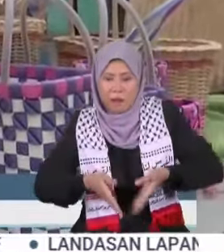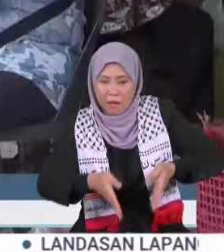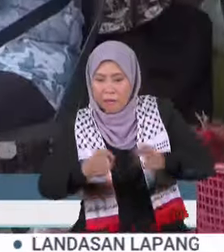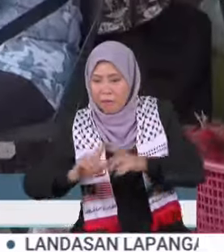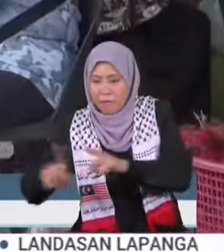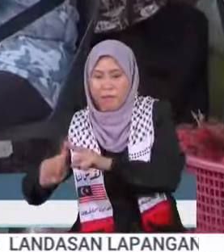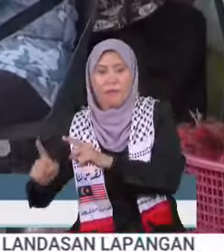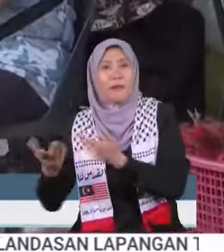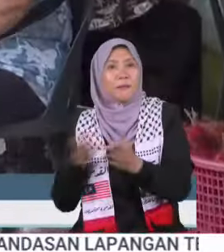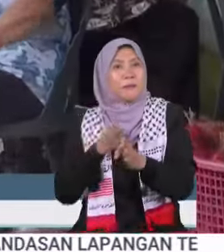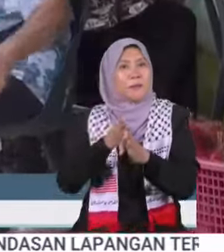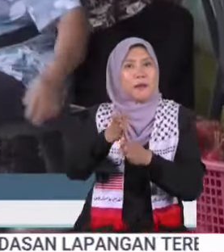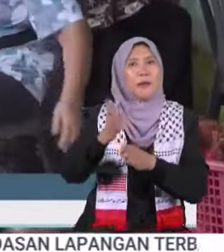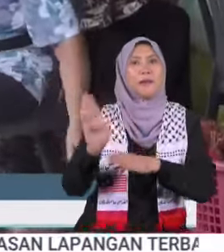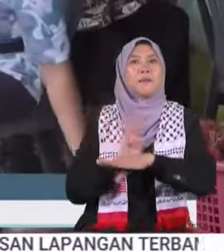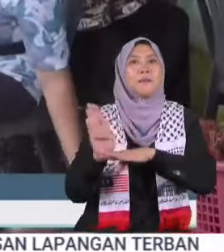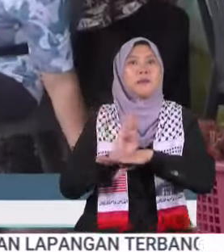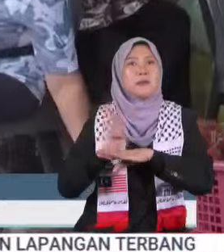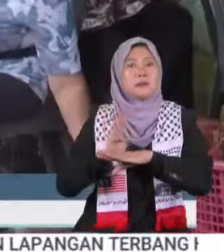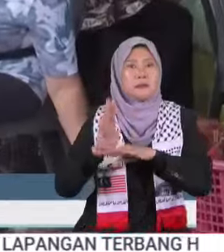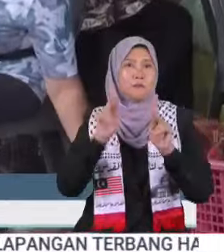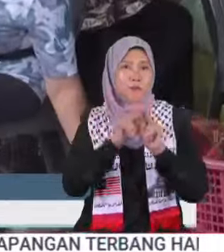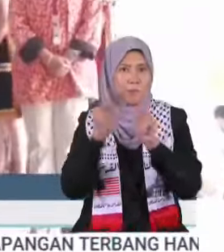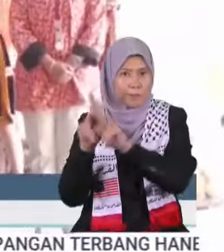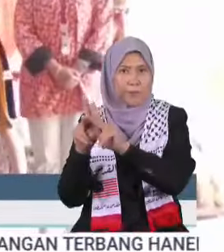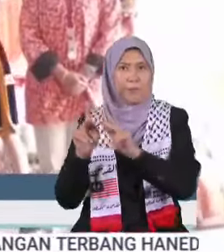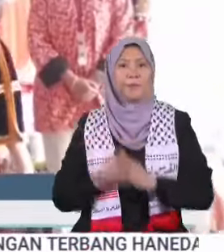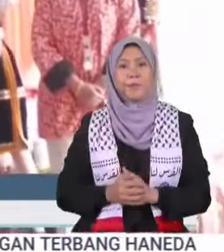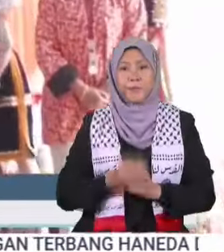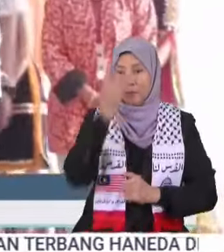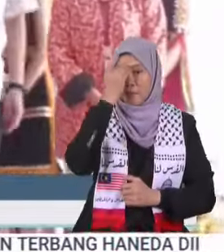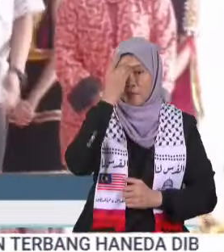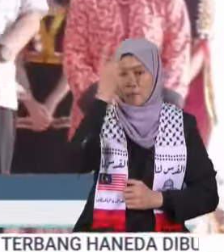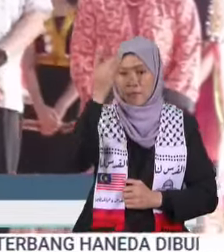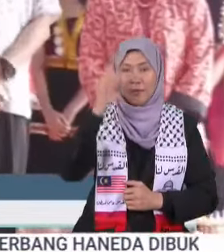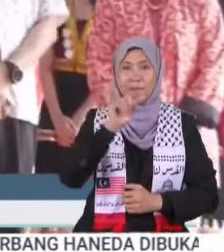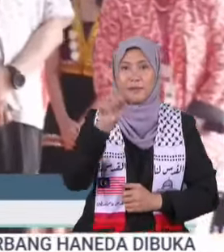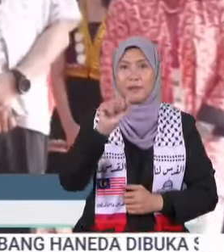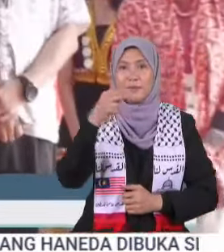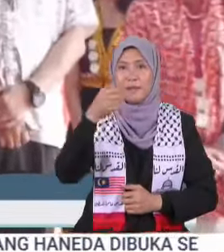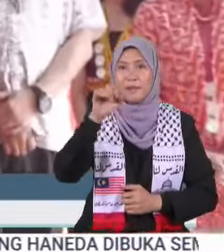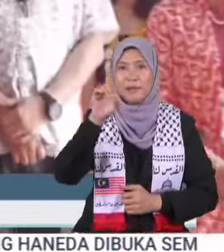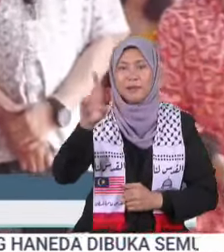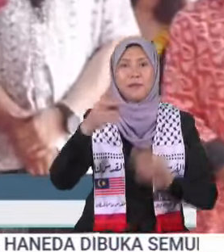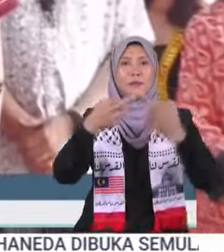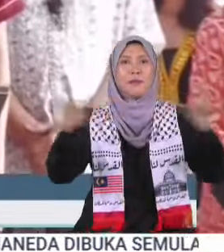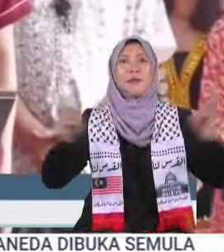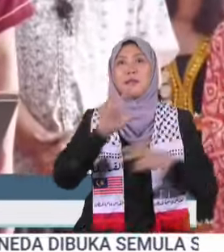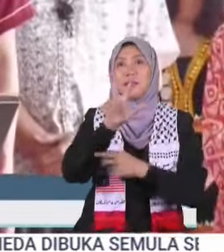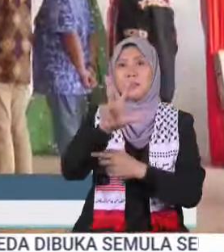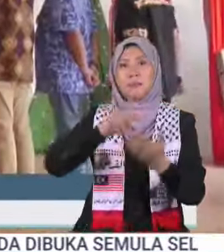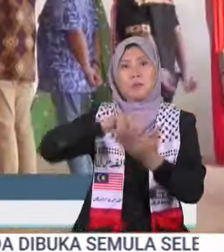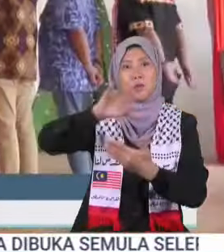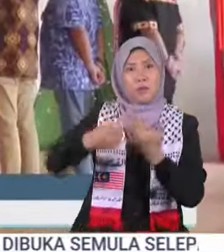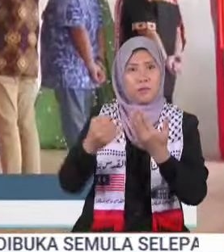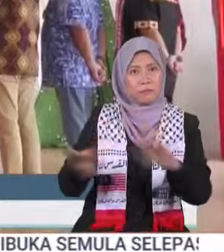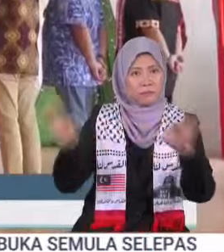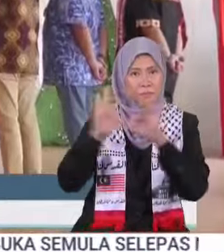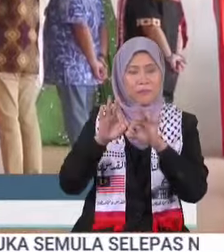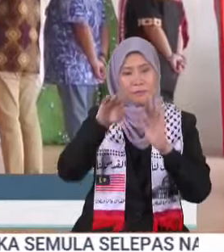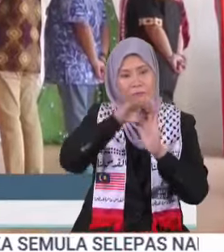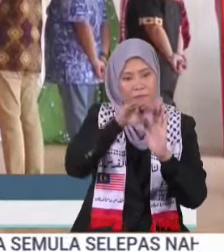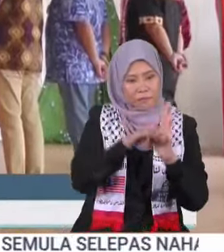serta bidang keusahawanan Desa dalam Majlis ini Datuk Seri Dr Zahid melancarkan tiga projek utama yang